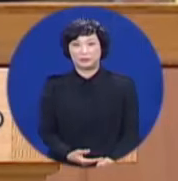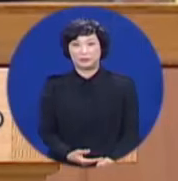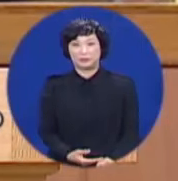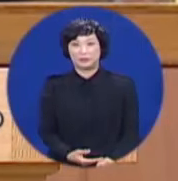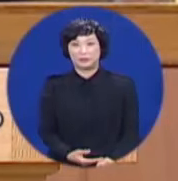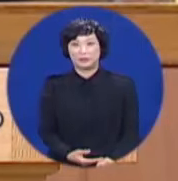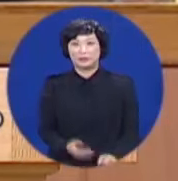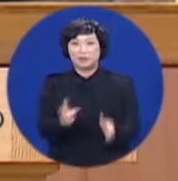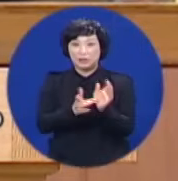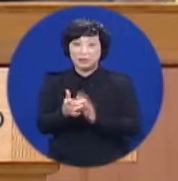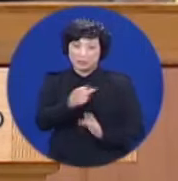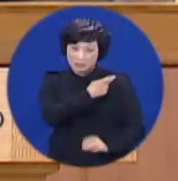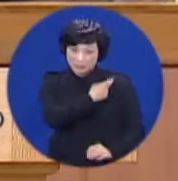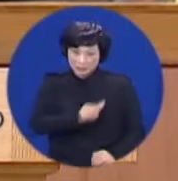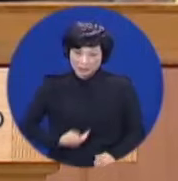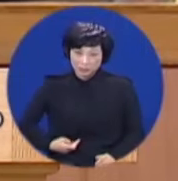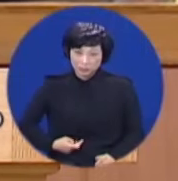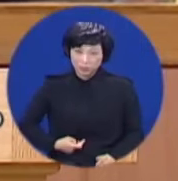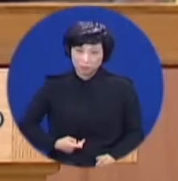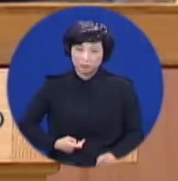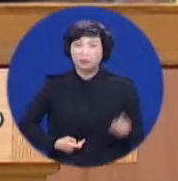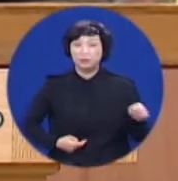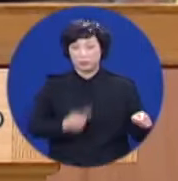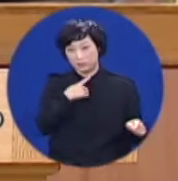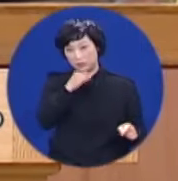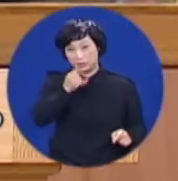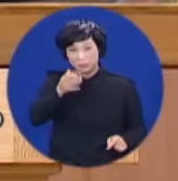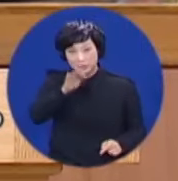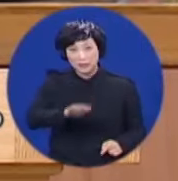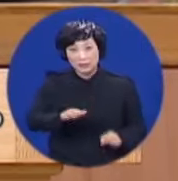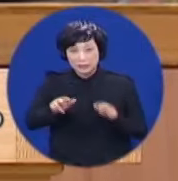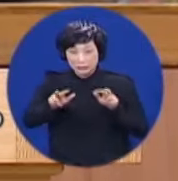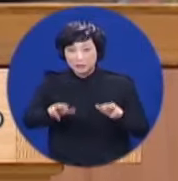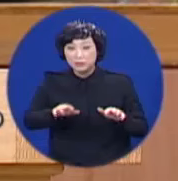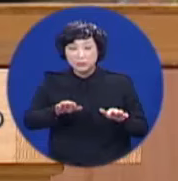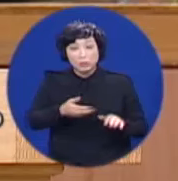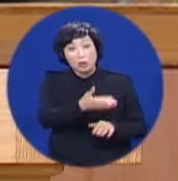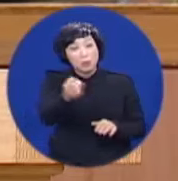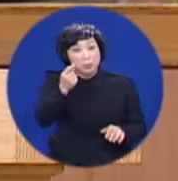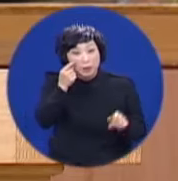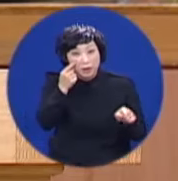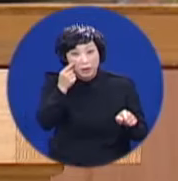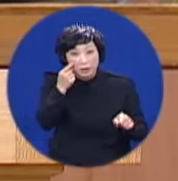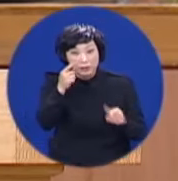이렇게 제자들도 그랬지만 그 시대